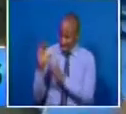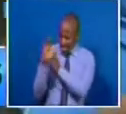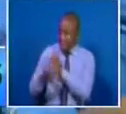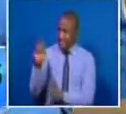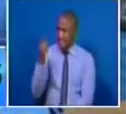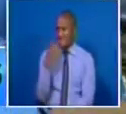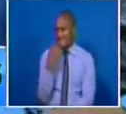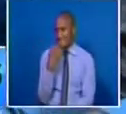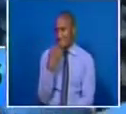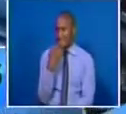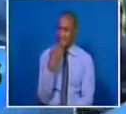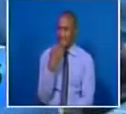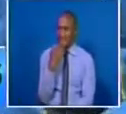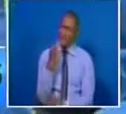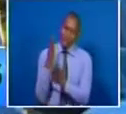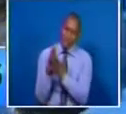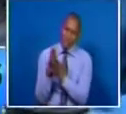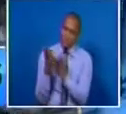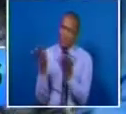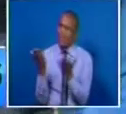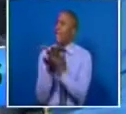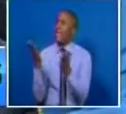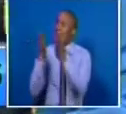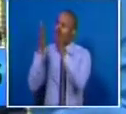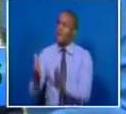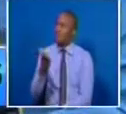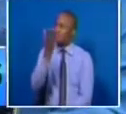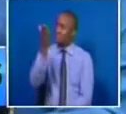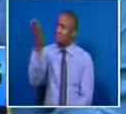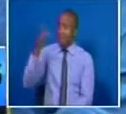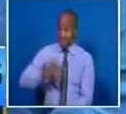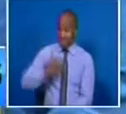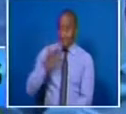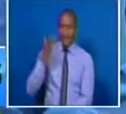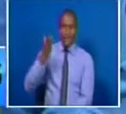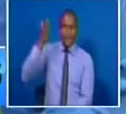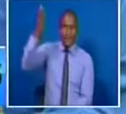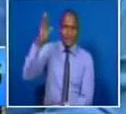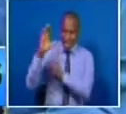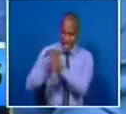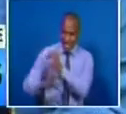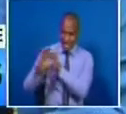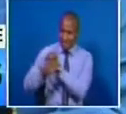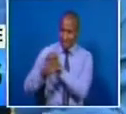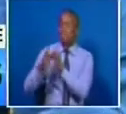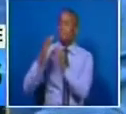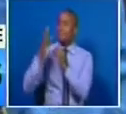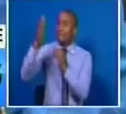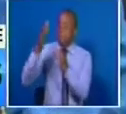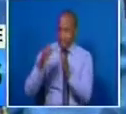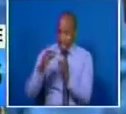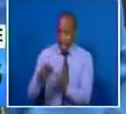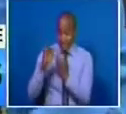sasa ni mahali ambapo mtu yeyote ambaye anafikiria future ya nchi ama siku za usoni,